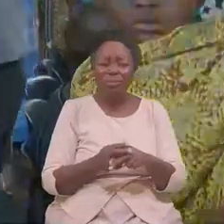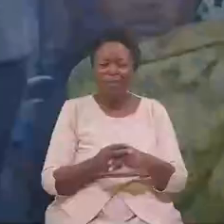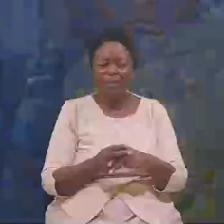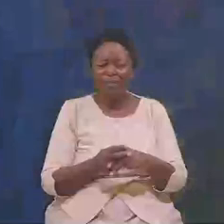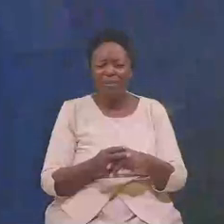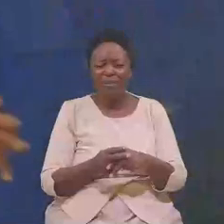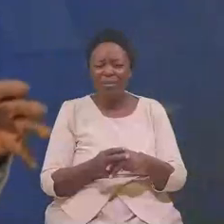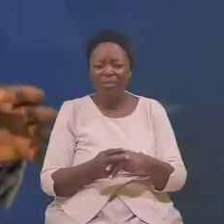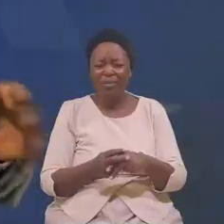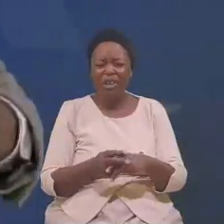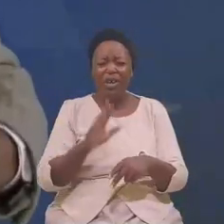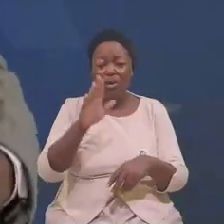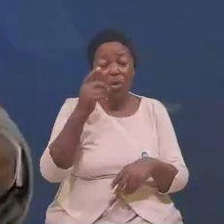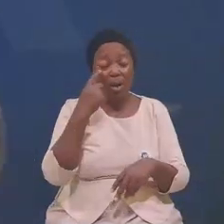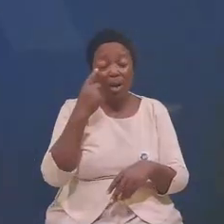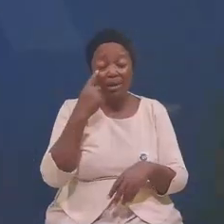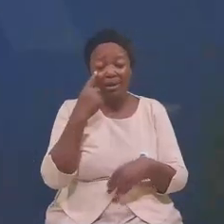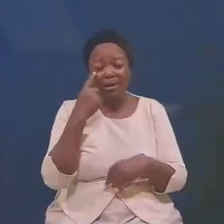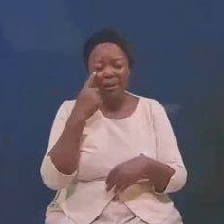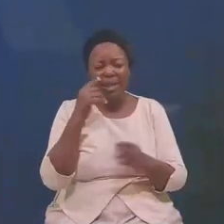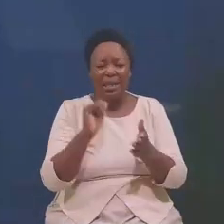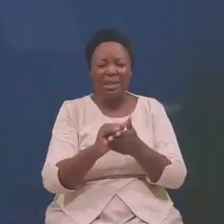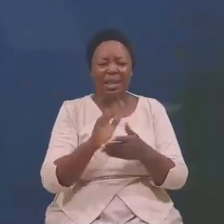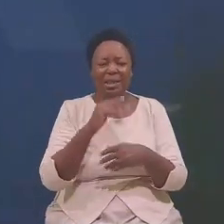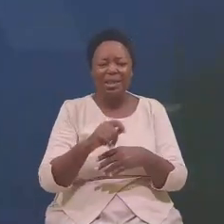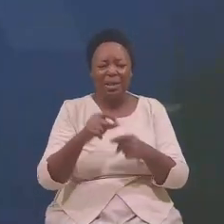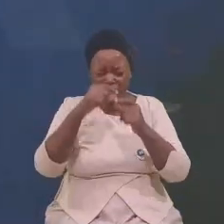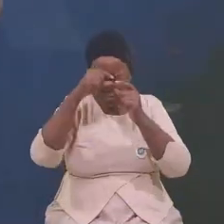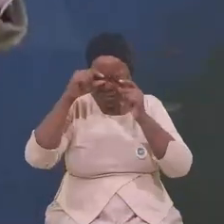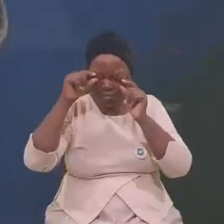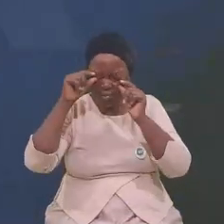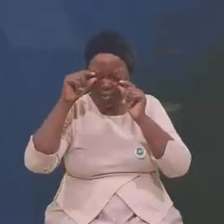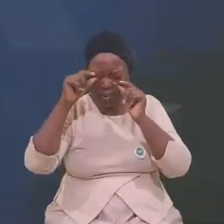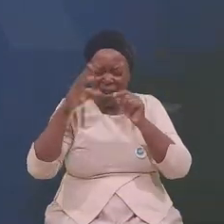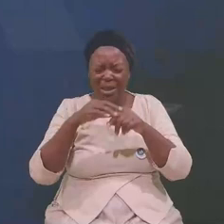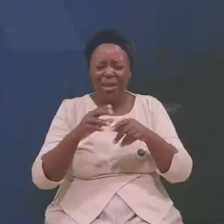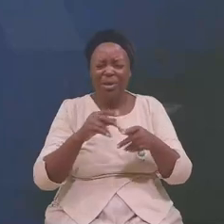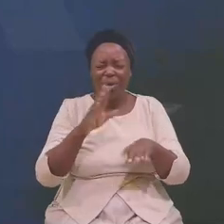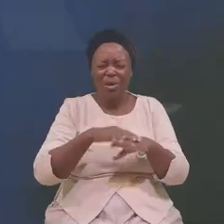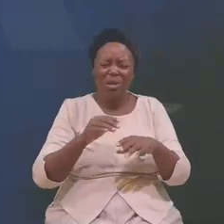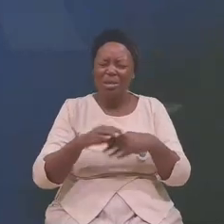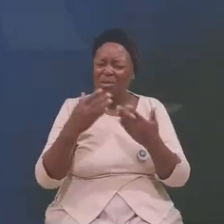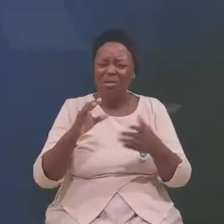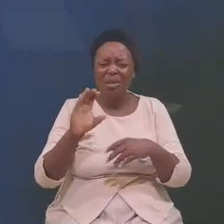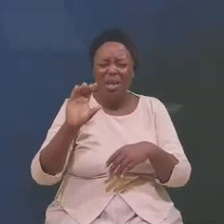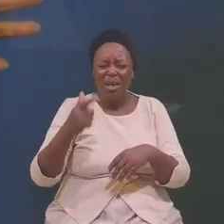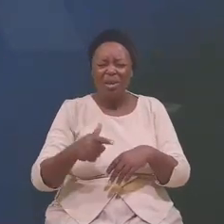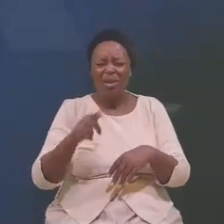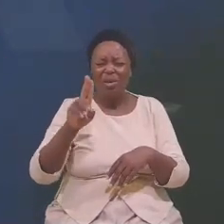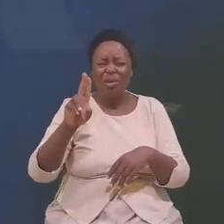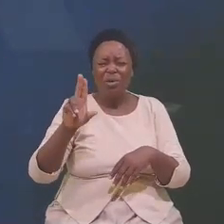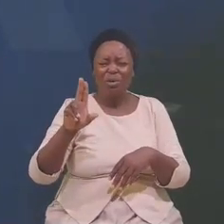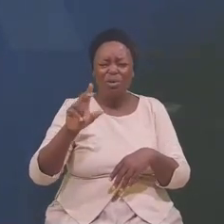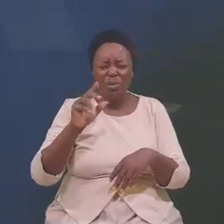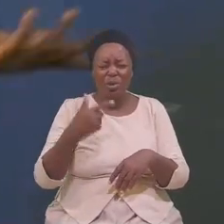Tes yeux, qui sont bandés, qu'on appelle glaucome, c'est une bande.